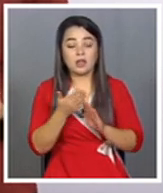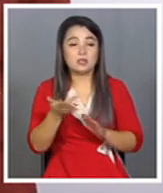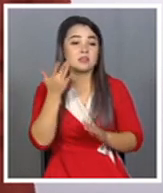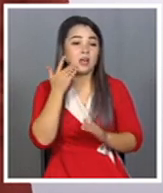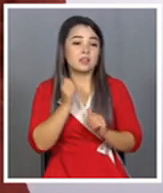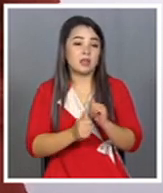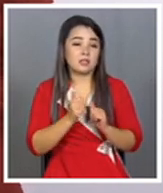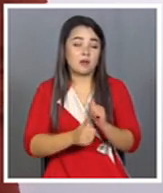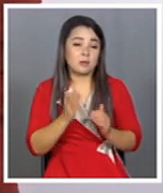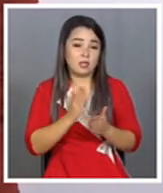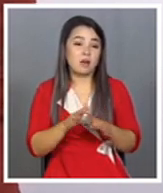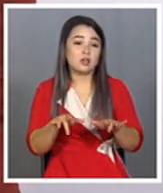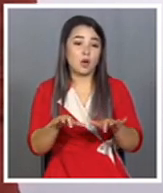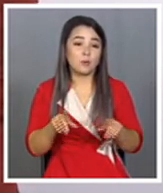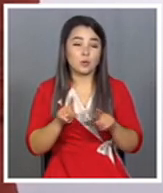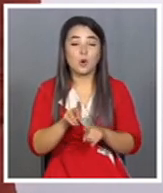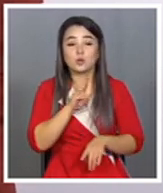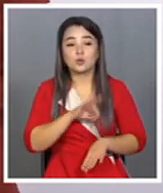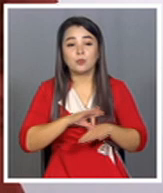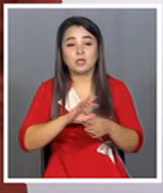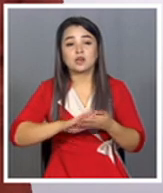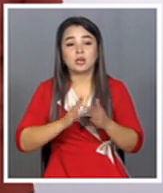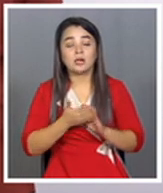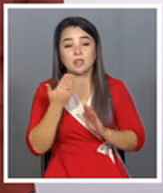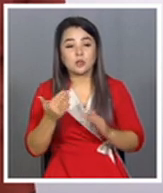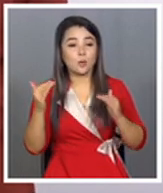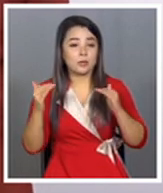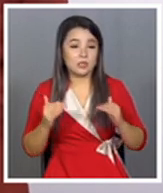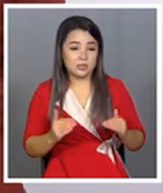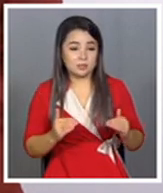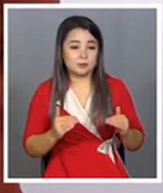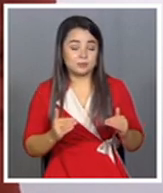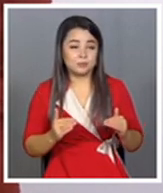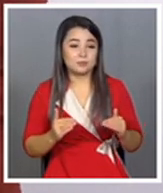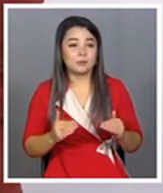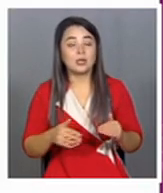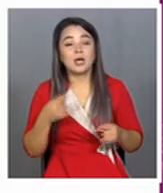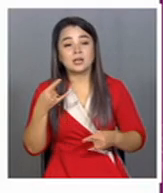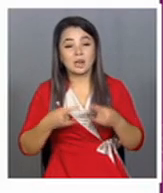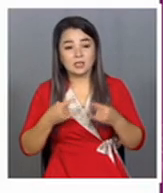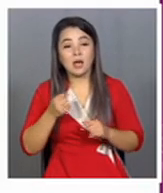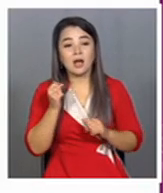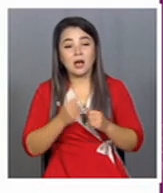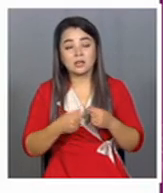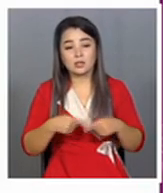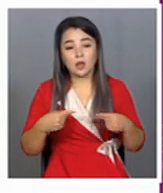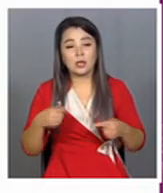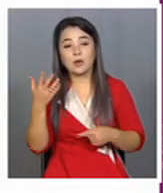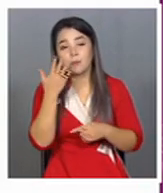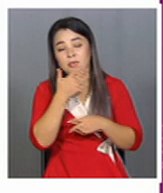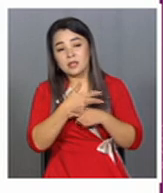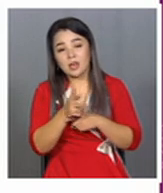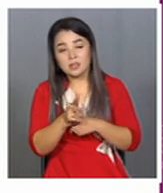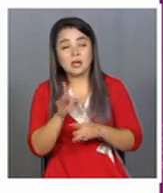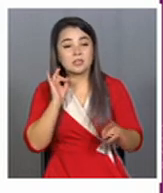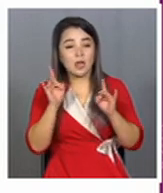жиілейді. Компьютердің жұмыс істеу жағдайы төмендейді. Экранда әртүрлі бейне және